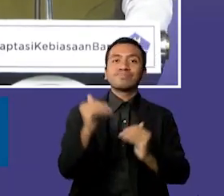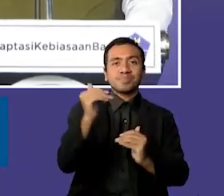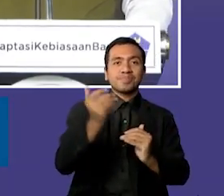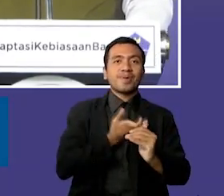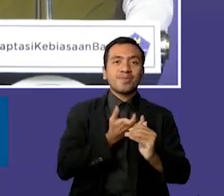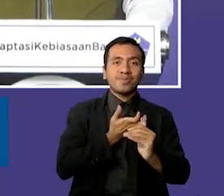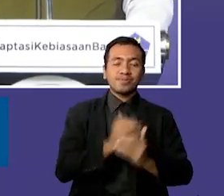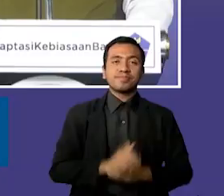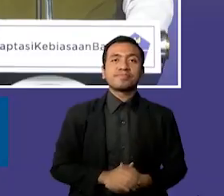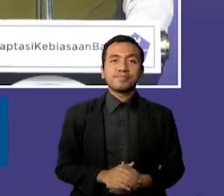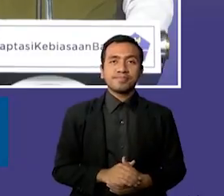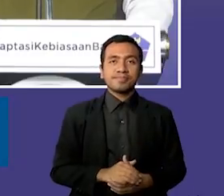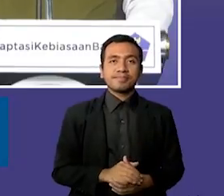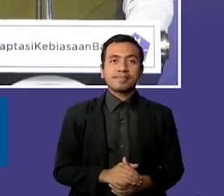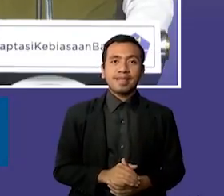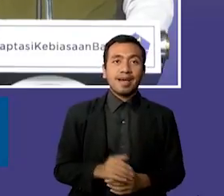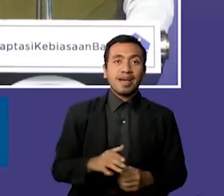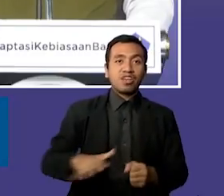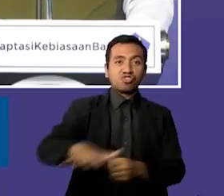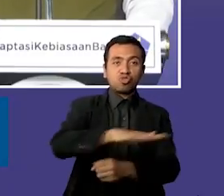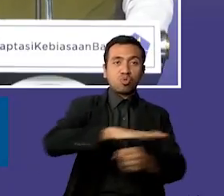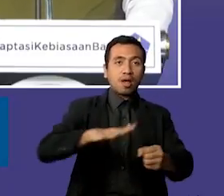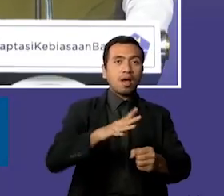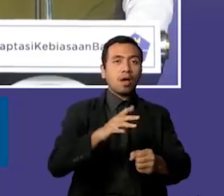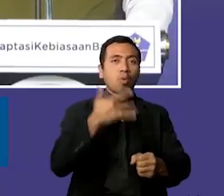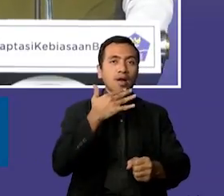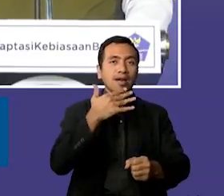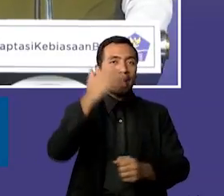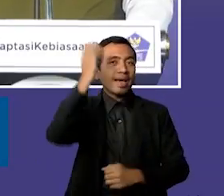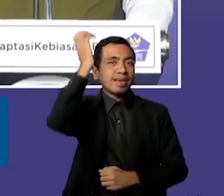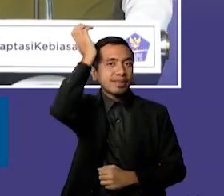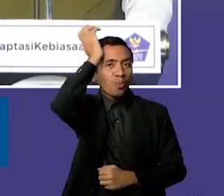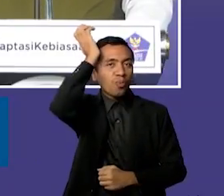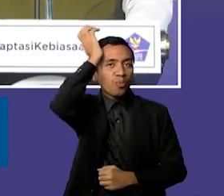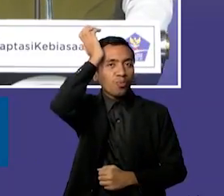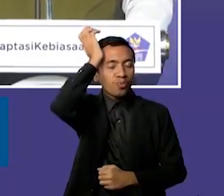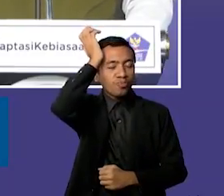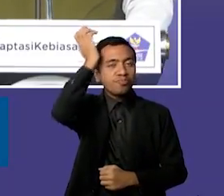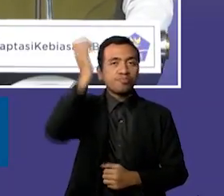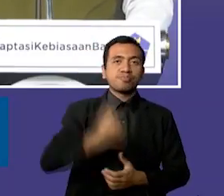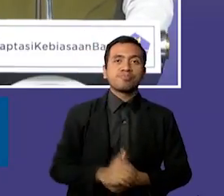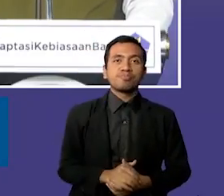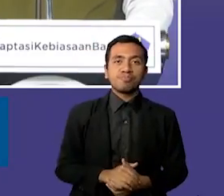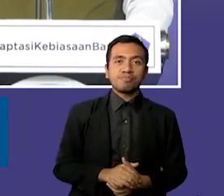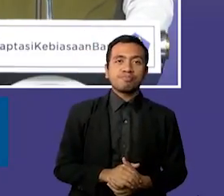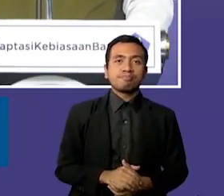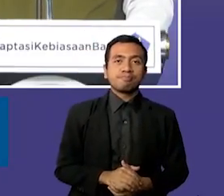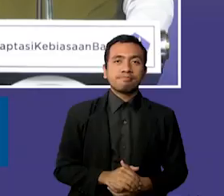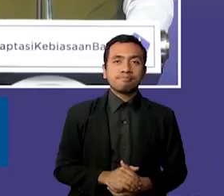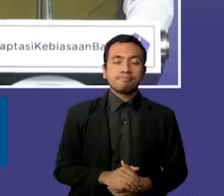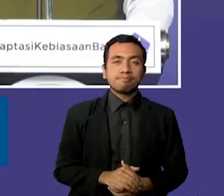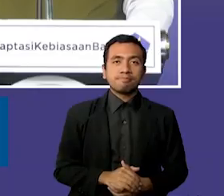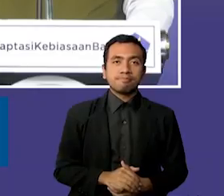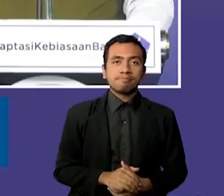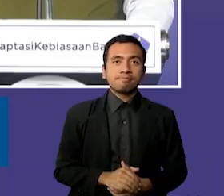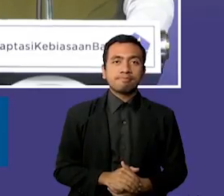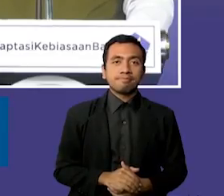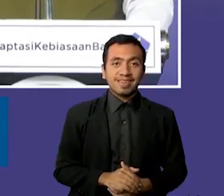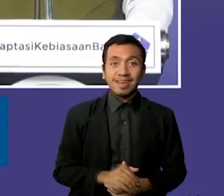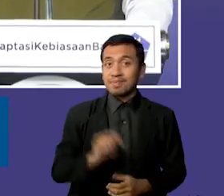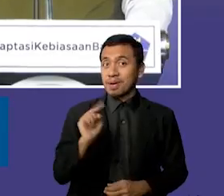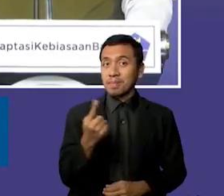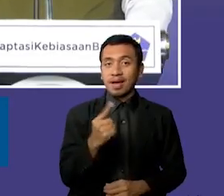dari zonasi yang berwarna hijau, di sini terlihat relatif berawal